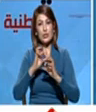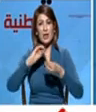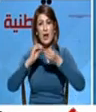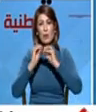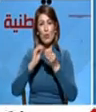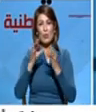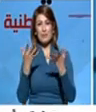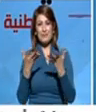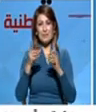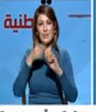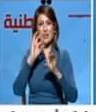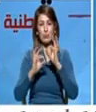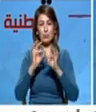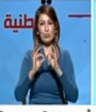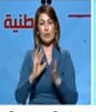اللي